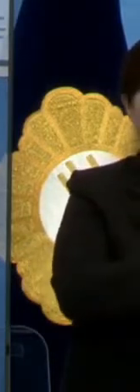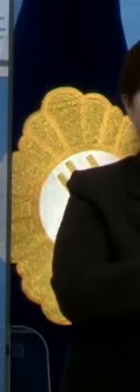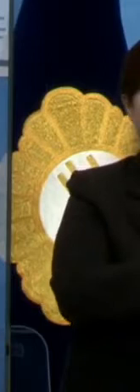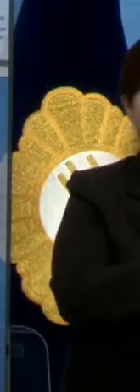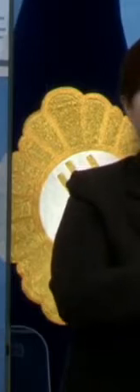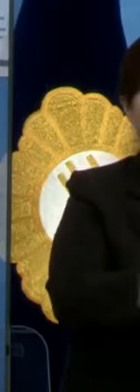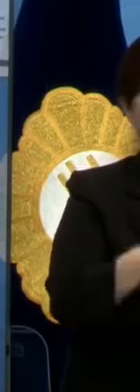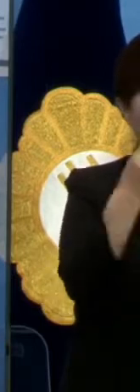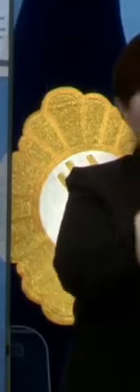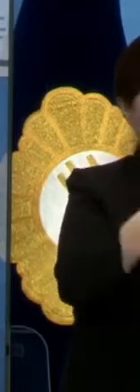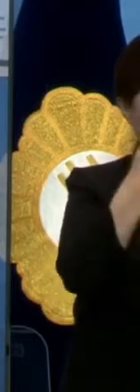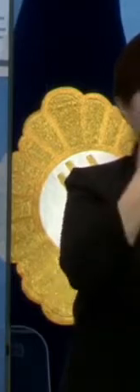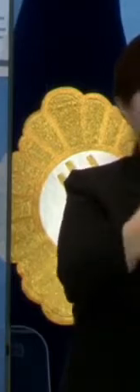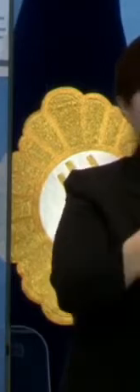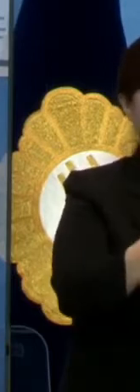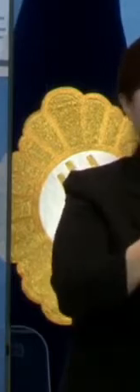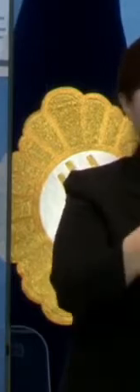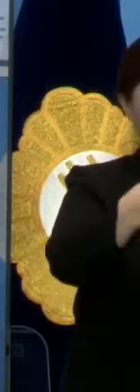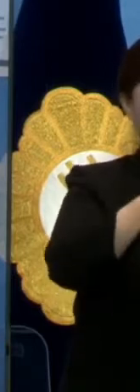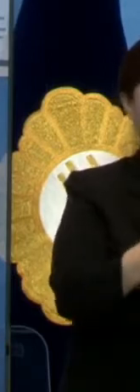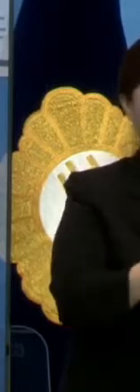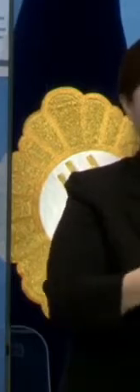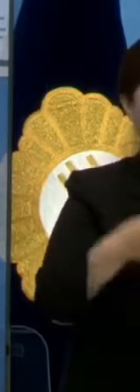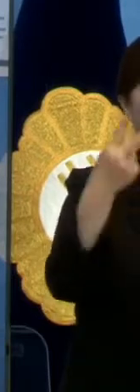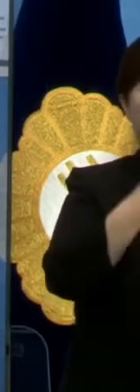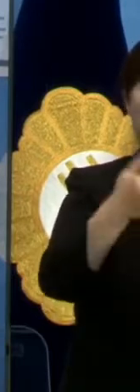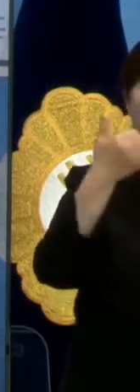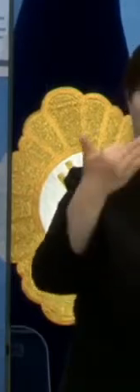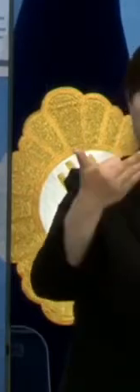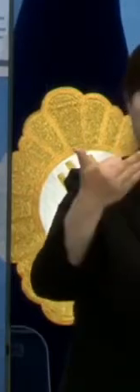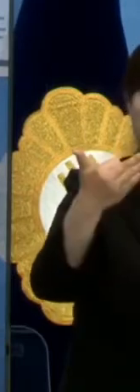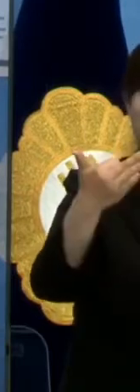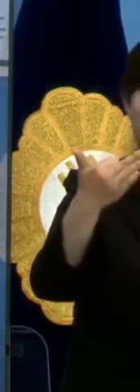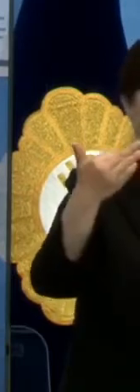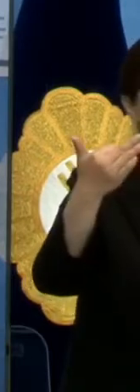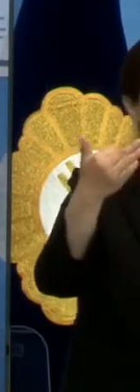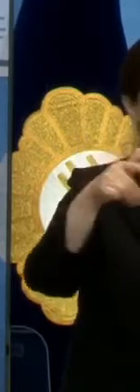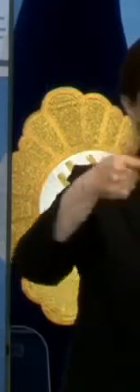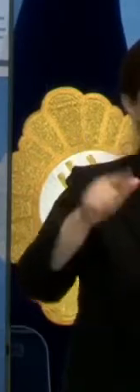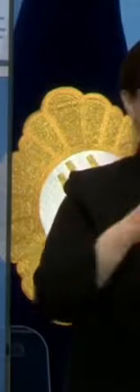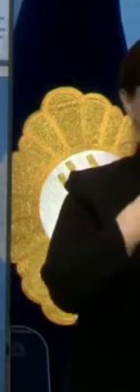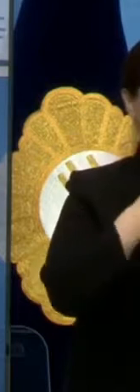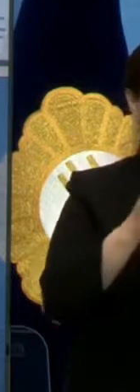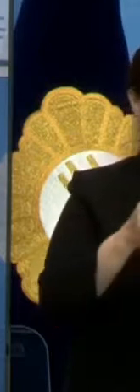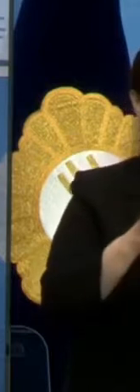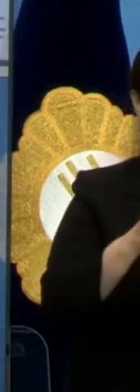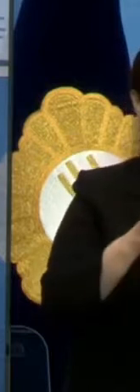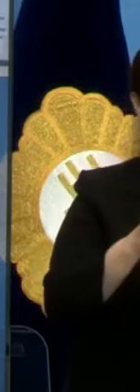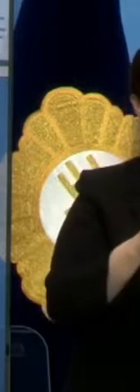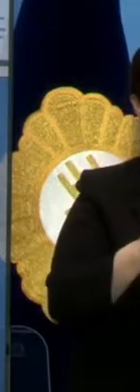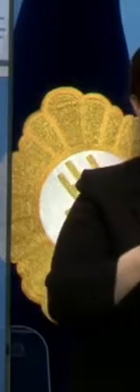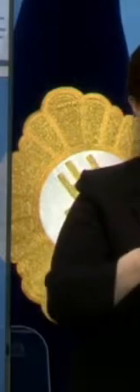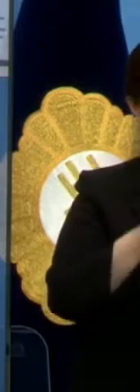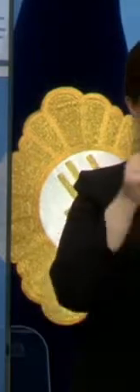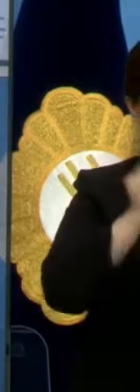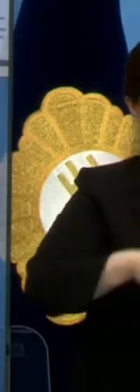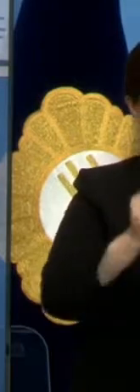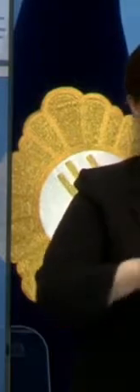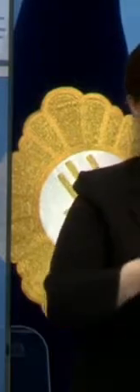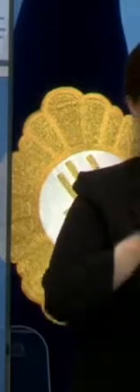고작 2018년에 3건, 2019년에 2건만 실형 선고한 사실을